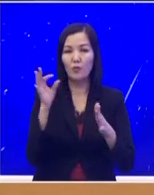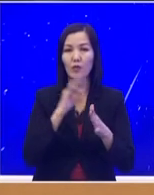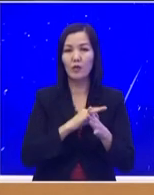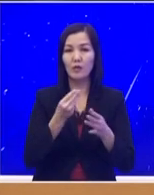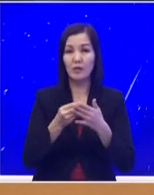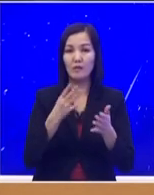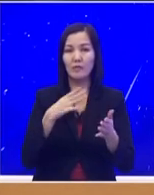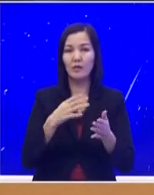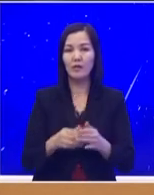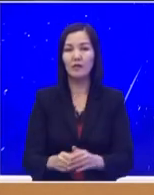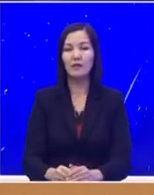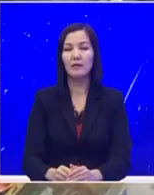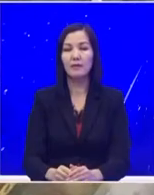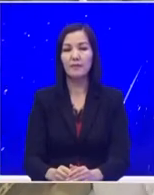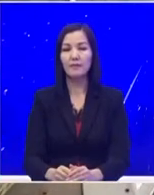өседі.